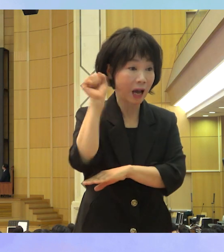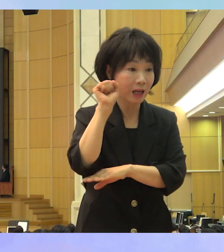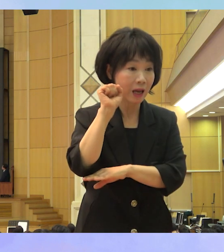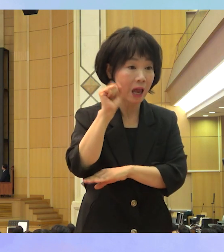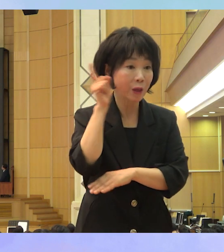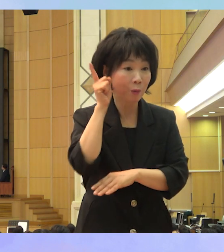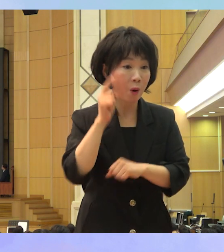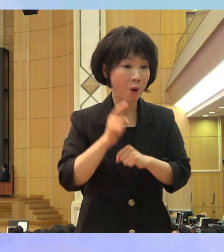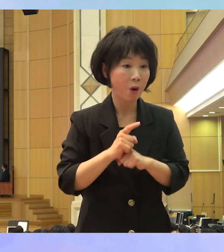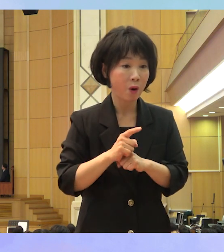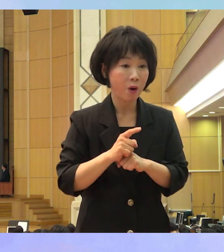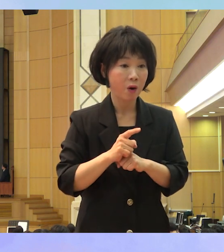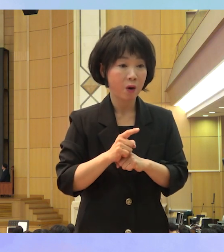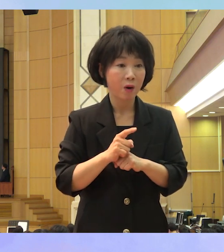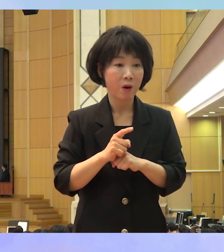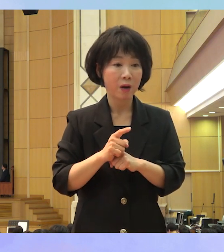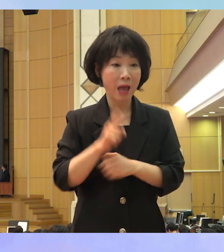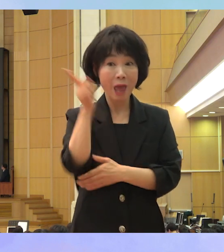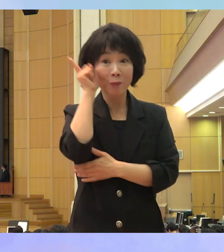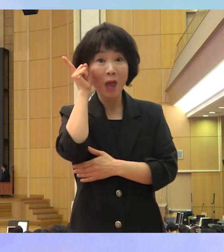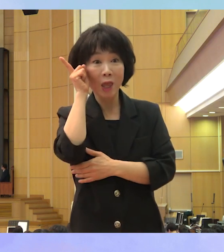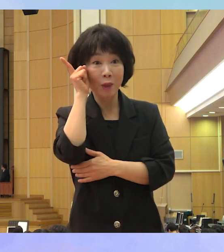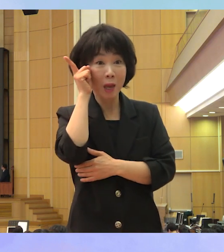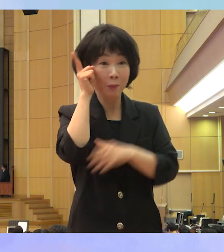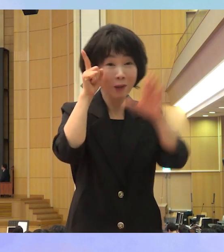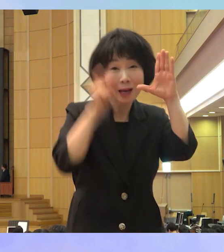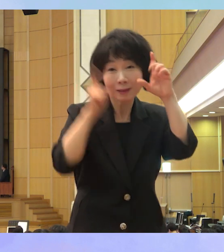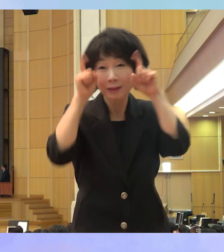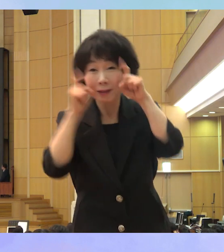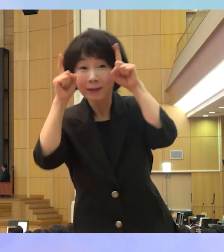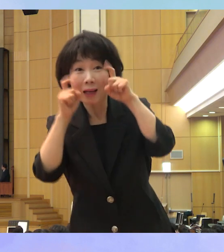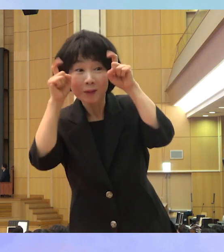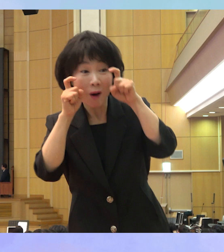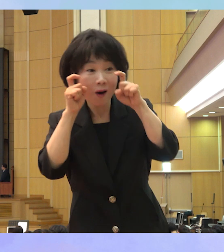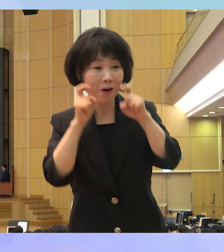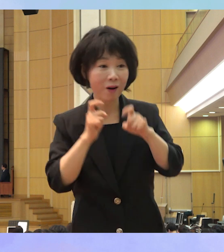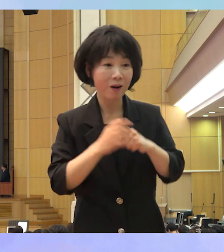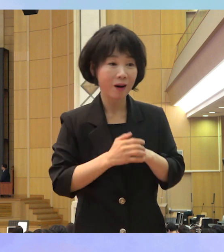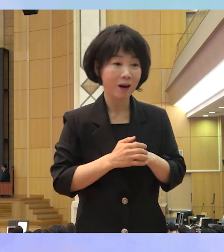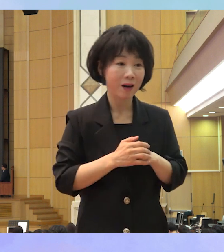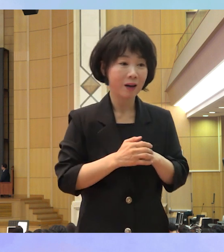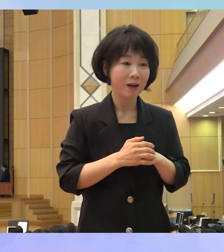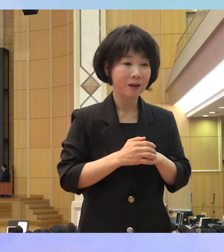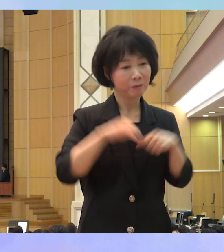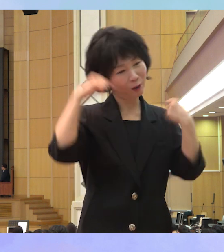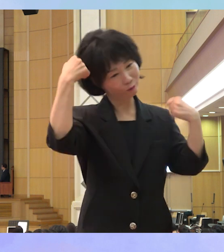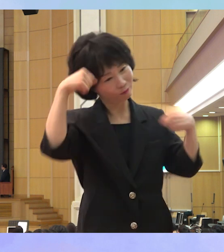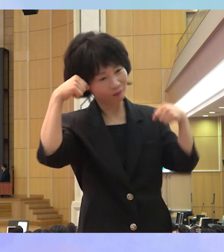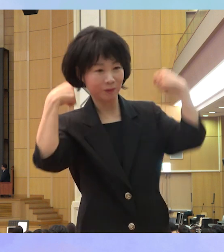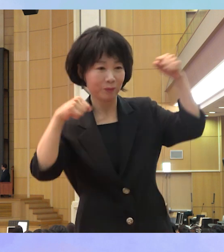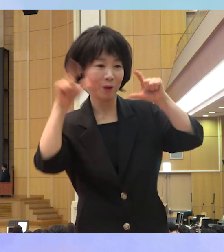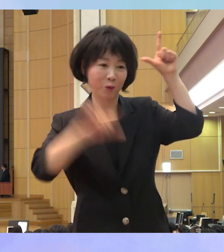밥 먹는 사진도 찍고요. 뭘 이렇게 유난히 열심히 뭐 책 볼 때도 찍고요. 코믹 댄스 하는.